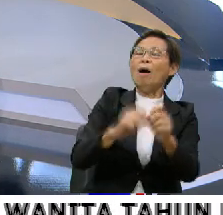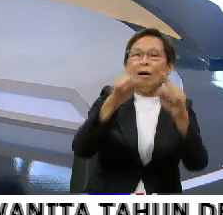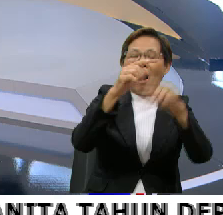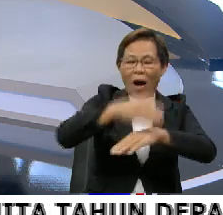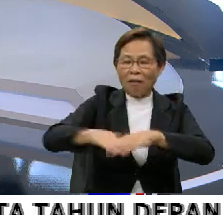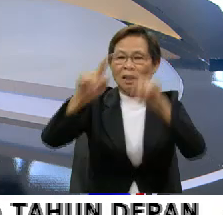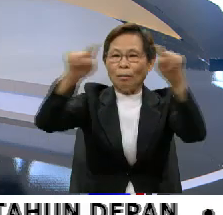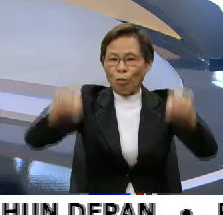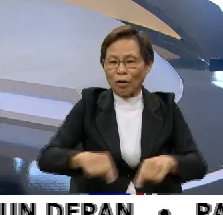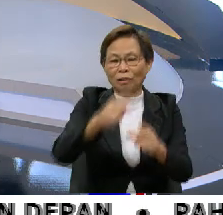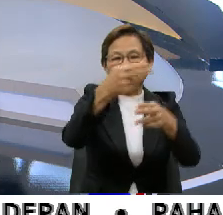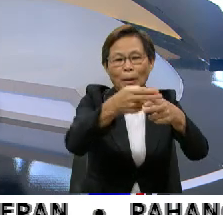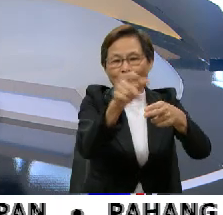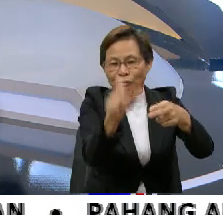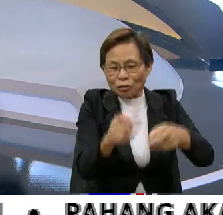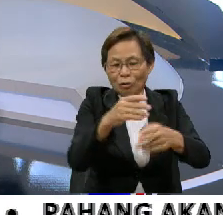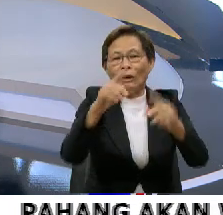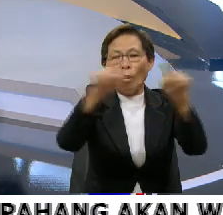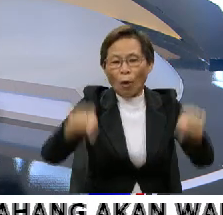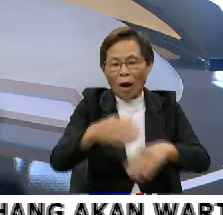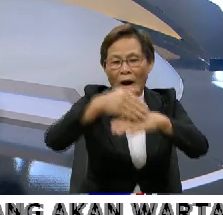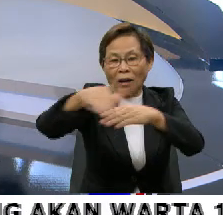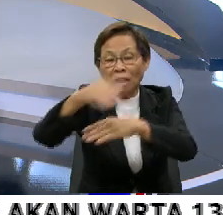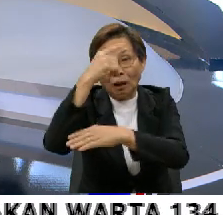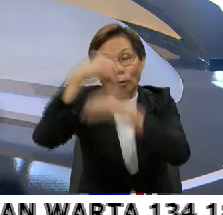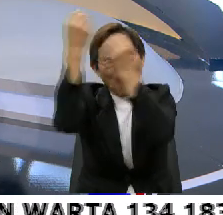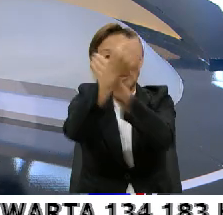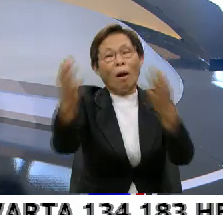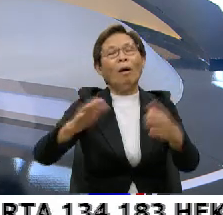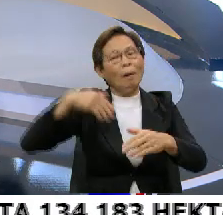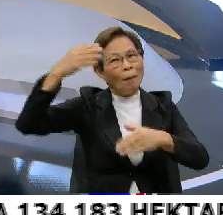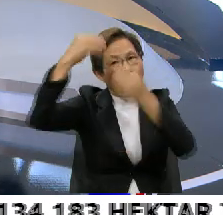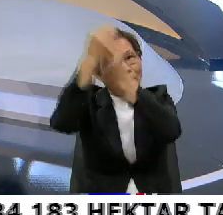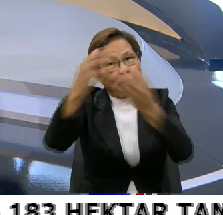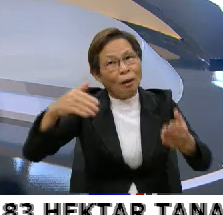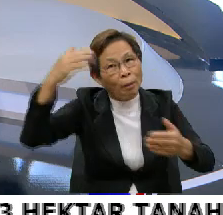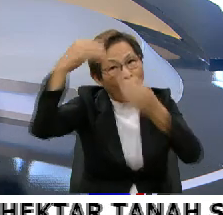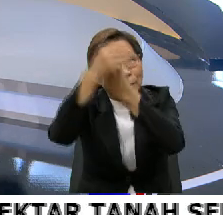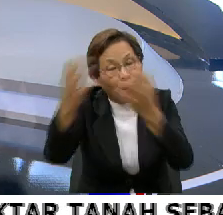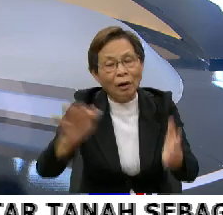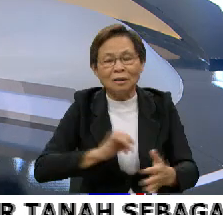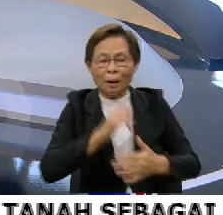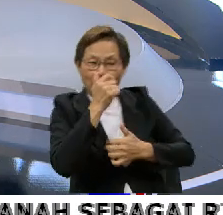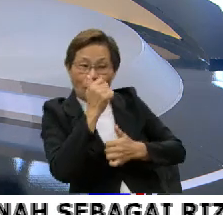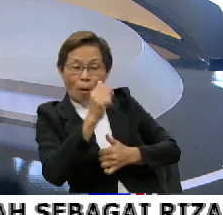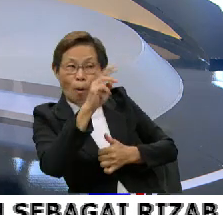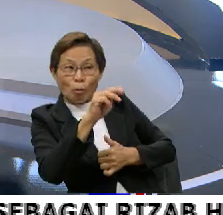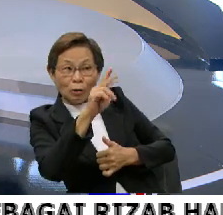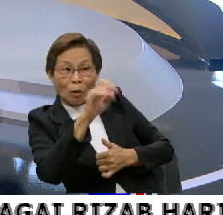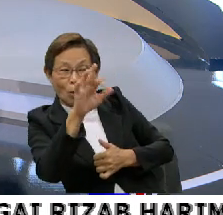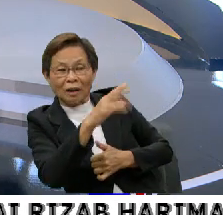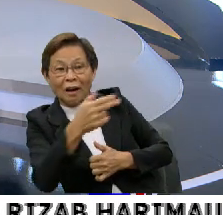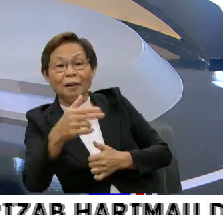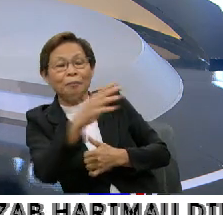pencalonan jadi ini merupakan gambaran yang akan kami bawakan kepada anda dari Smart sekesmaster Oke saya tertarik apabila menawar dan